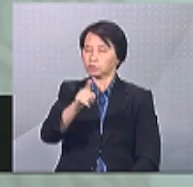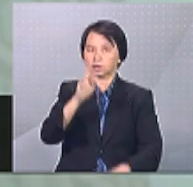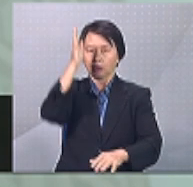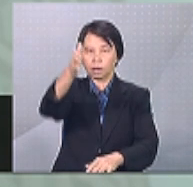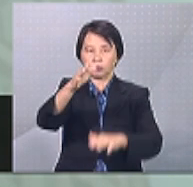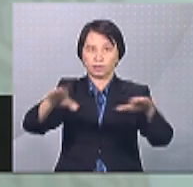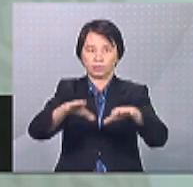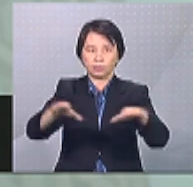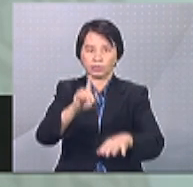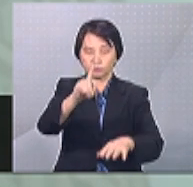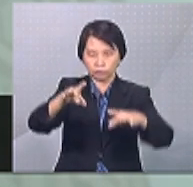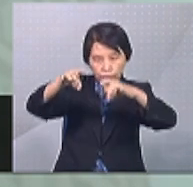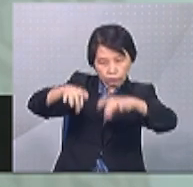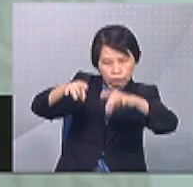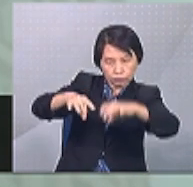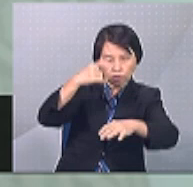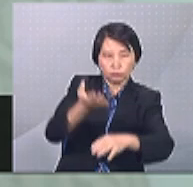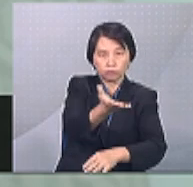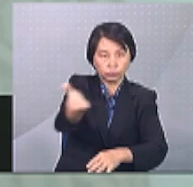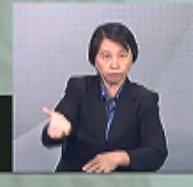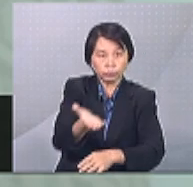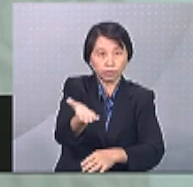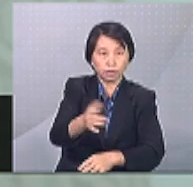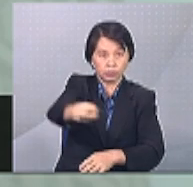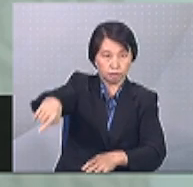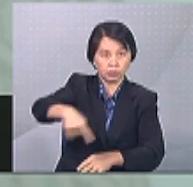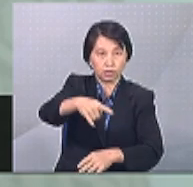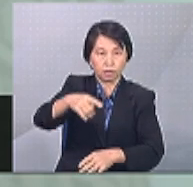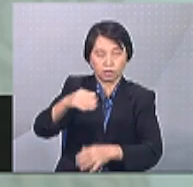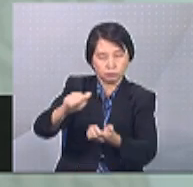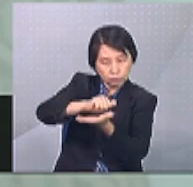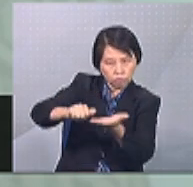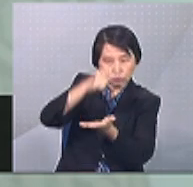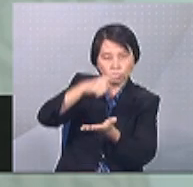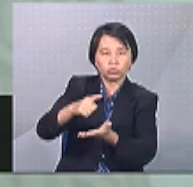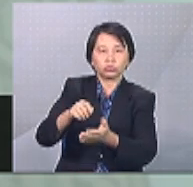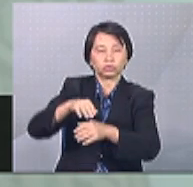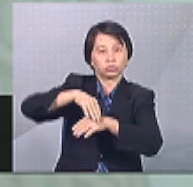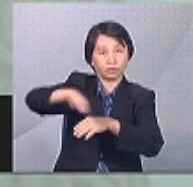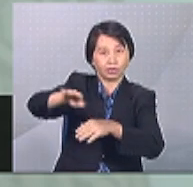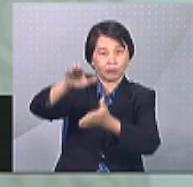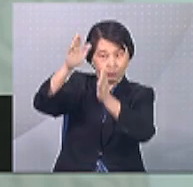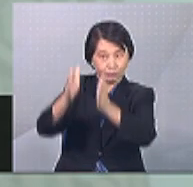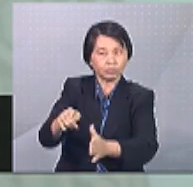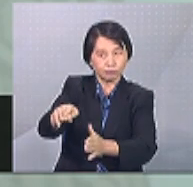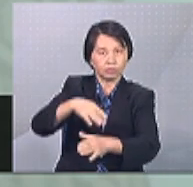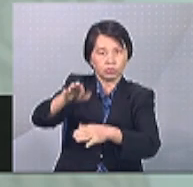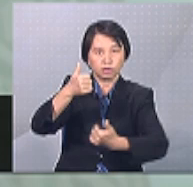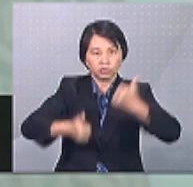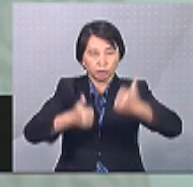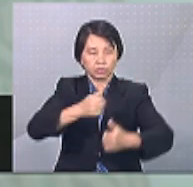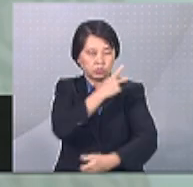laksanakan satu ujian untuk mereka, iaitu ujian saringan untuk mereka boleh dilaksanakan sama ada di klinik